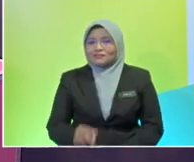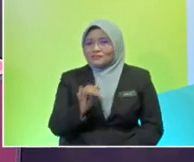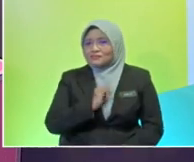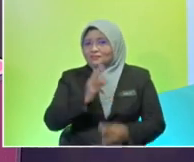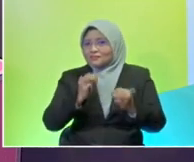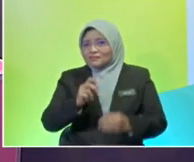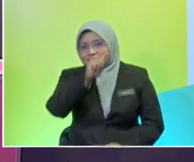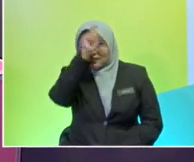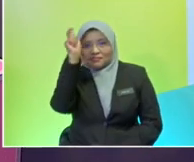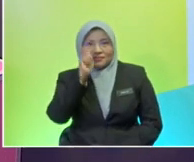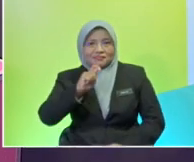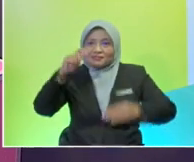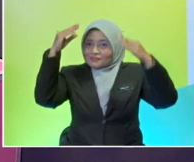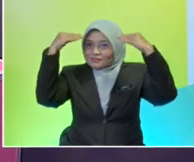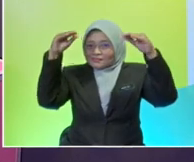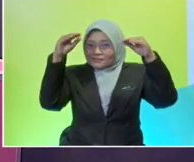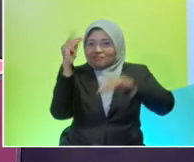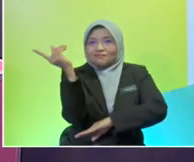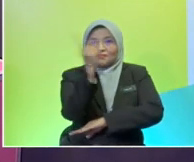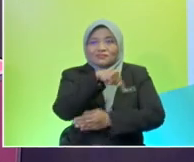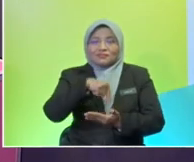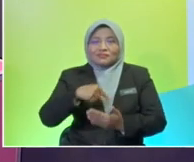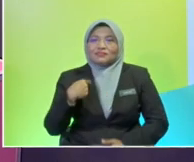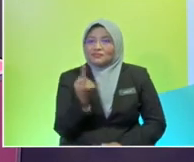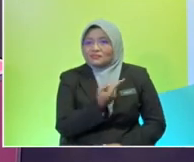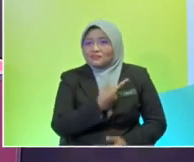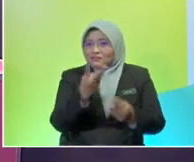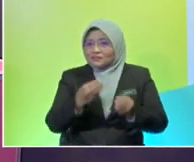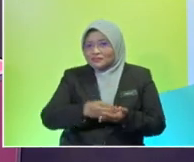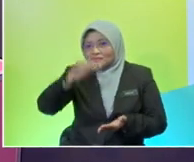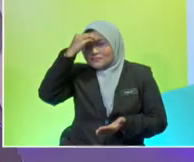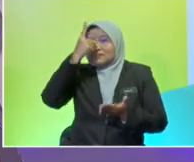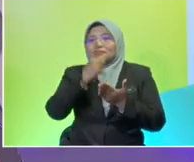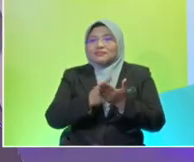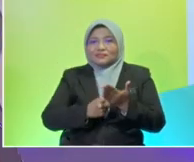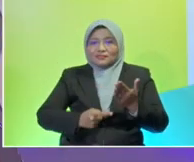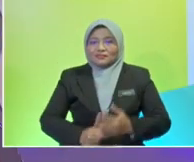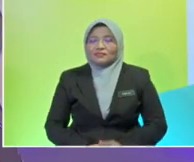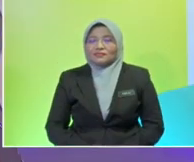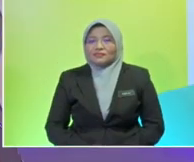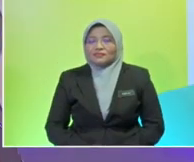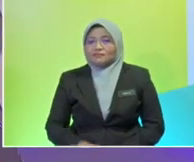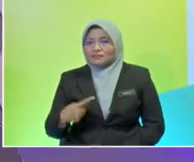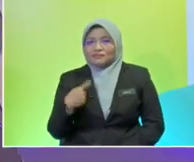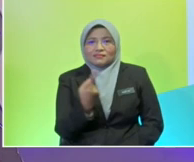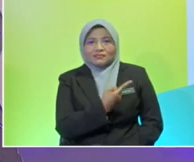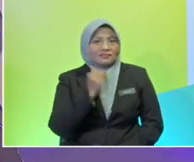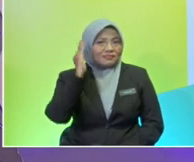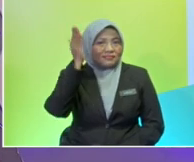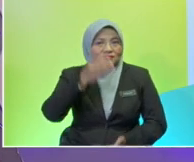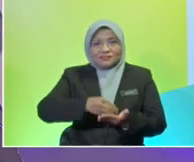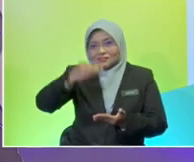hari ini kita tidak belajar apa sebenarnya Baiklah Nisa dan murid-murid semua kita akan belajar tentang cuaca